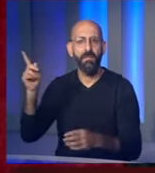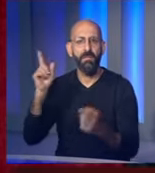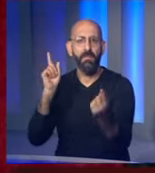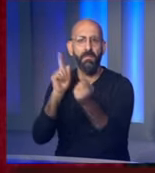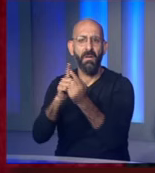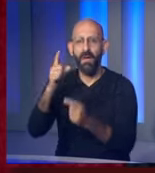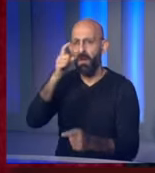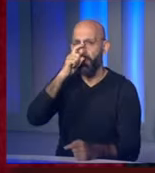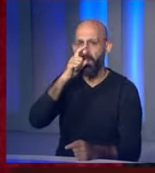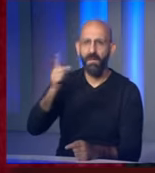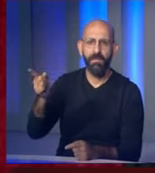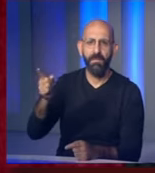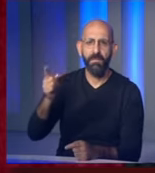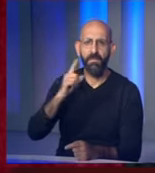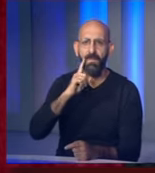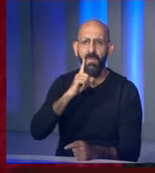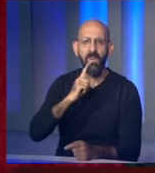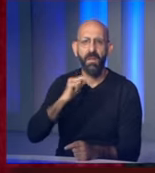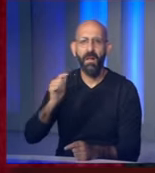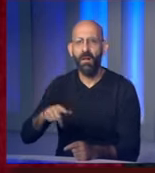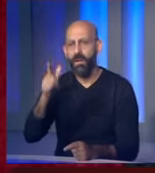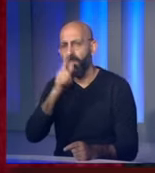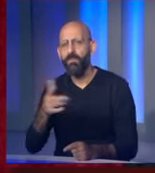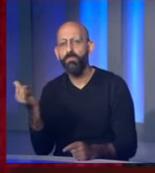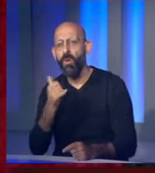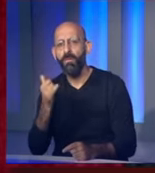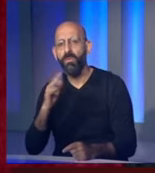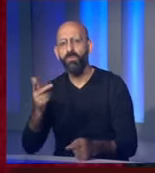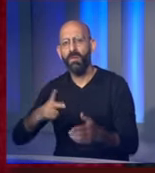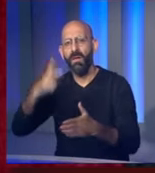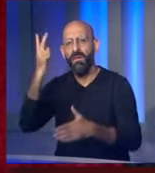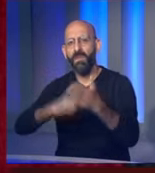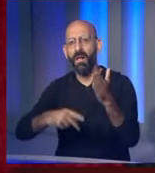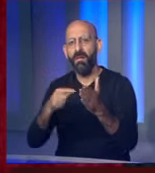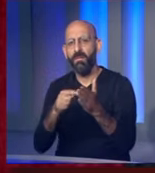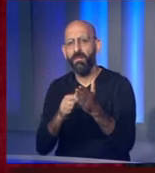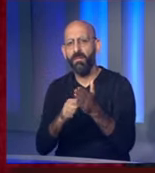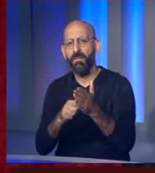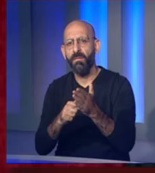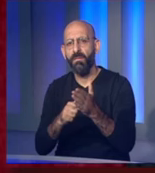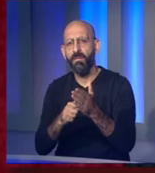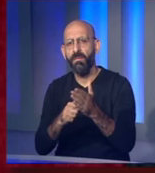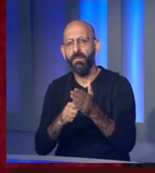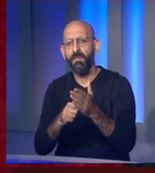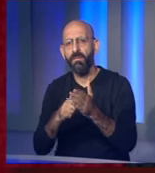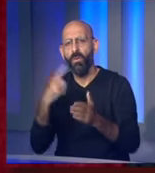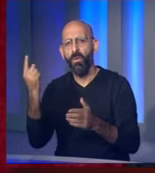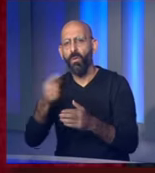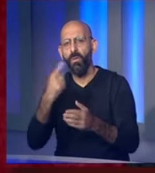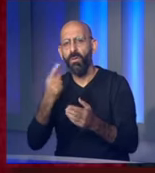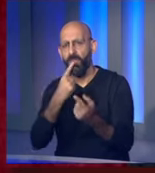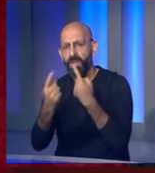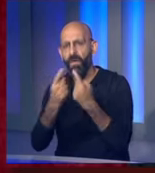لبنان مع حفظ القب و التقاء رئيس بري والزيارات اللي عم بقوم فيها